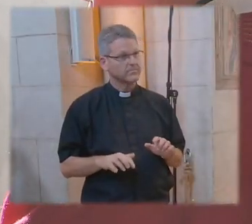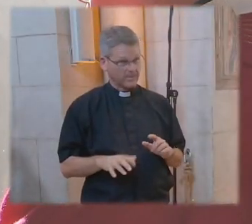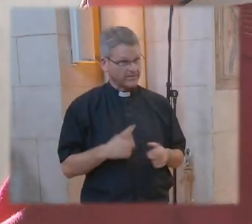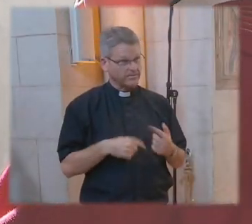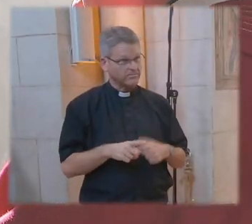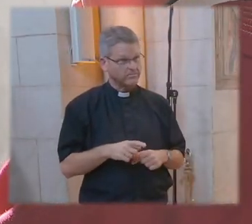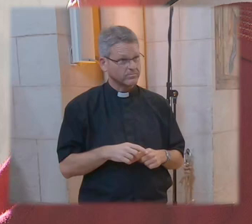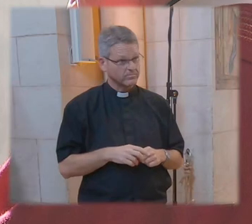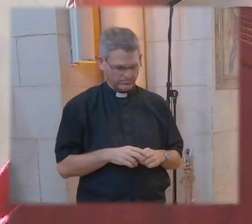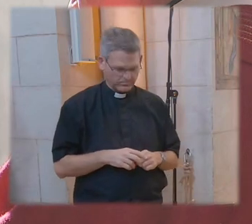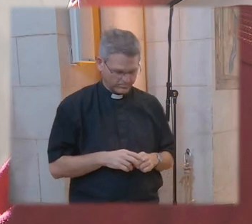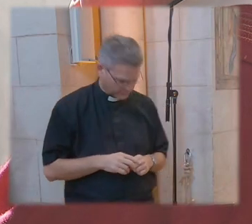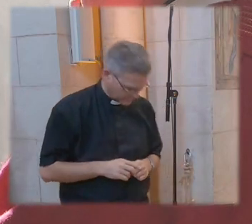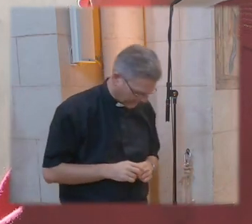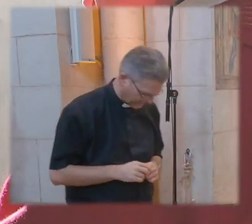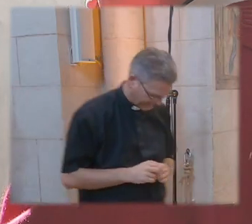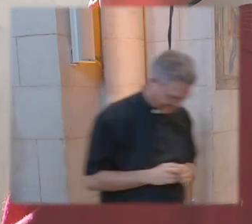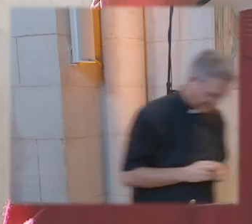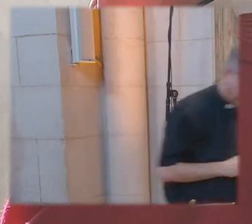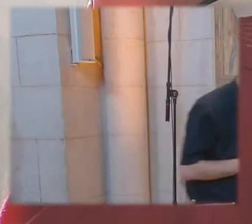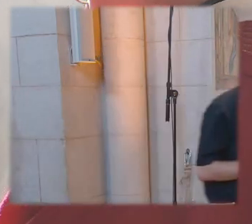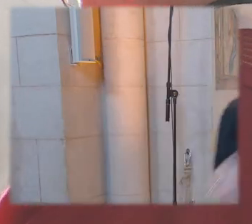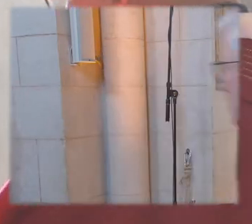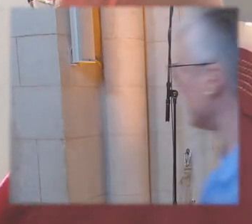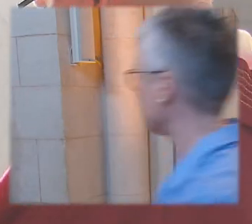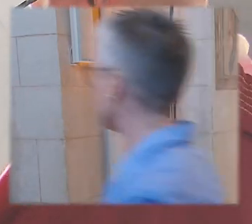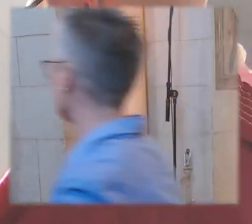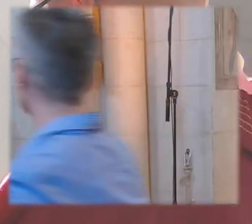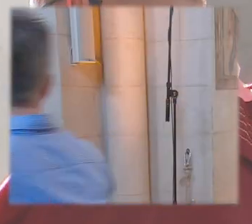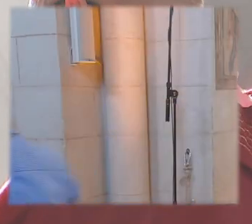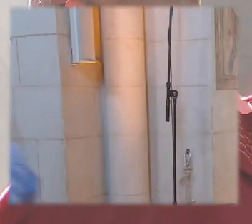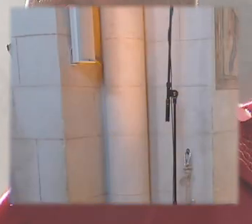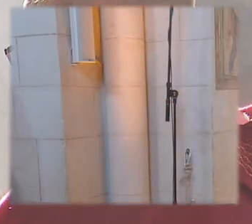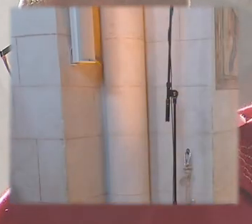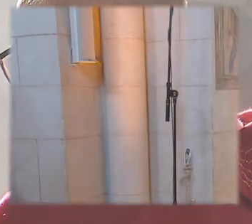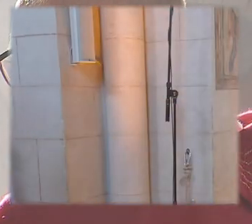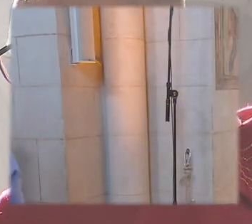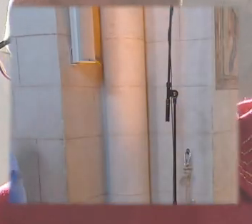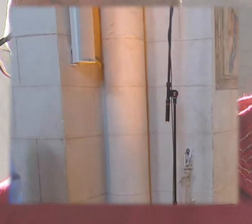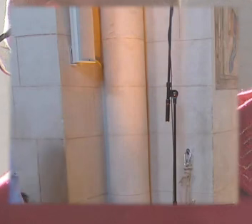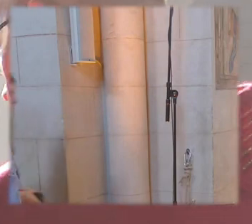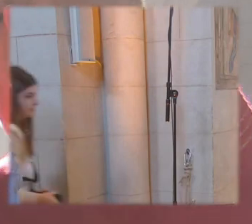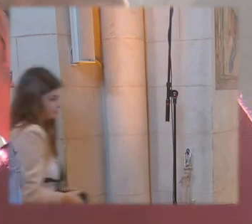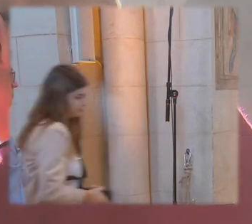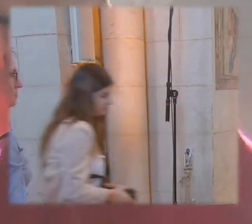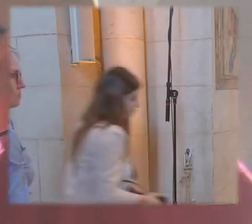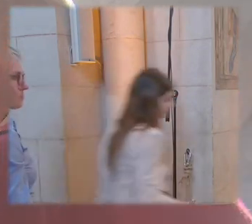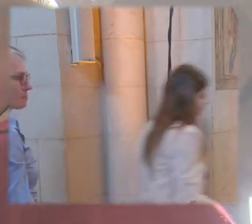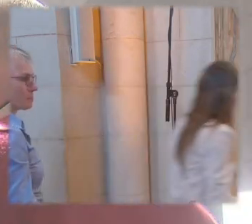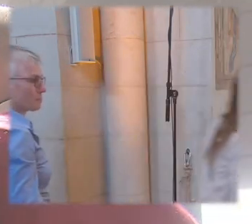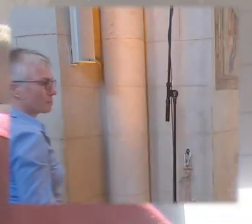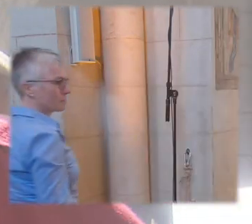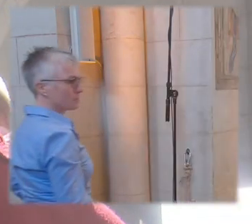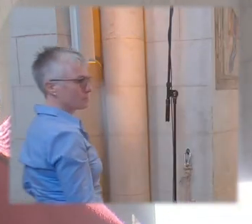Des Reliquiars umarmen sich nun der Kardinal und Bischof, und der Bischof bedankt